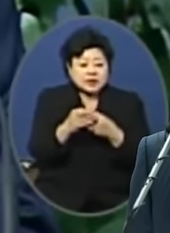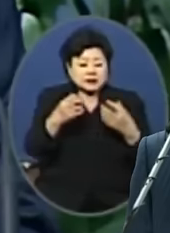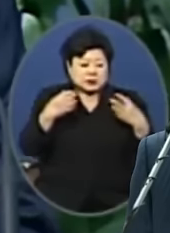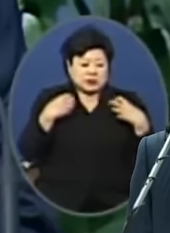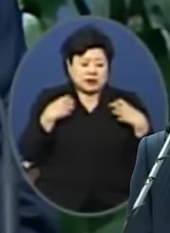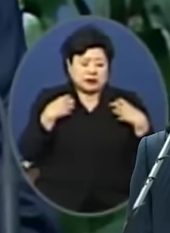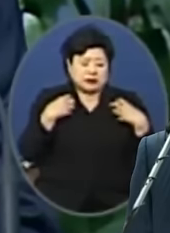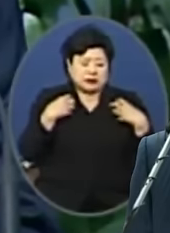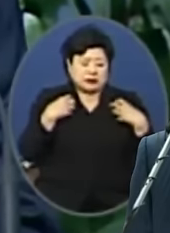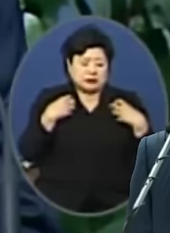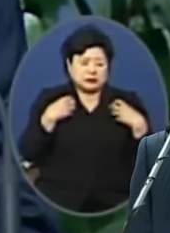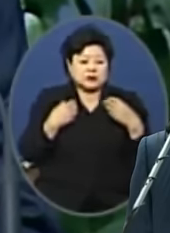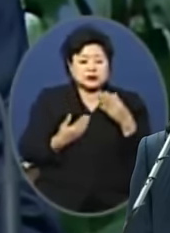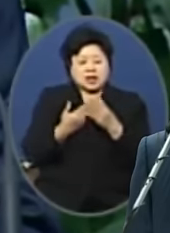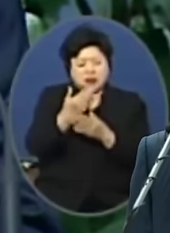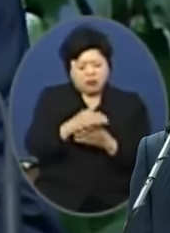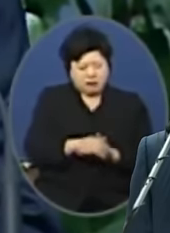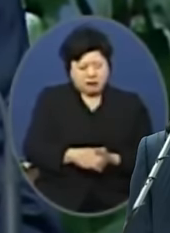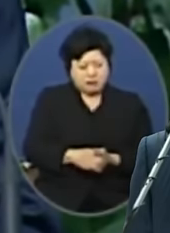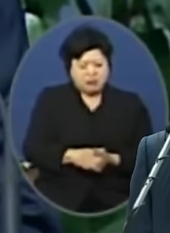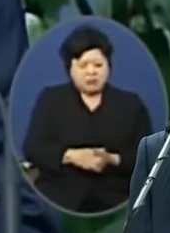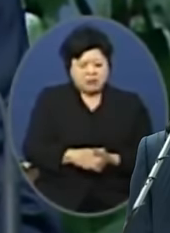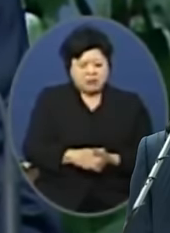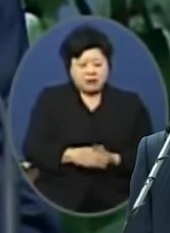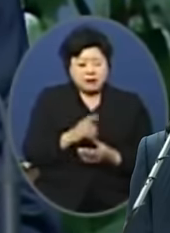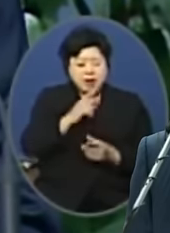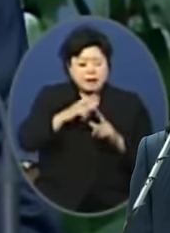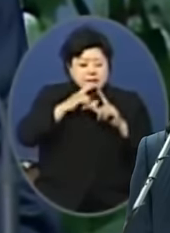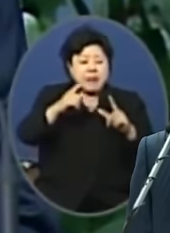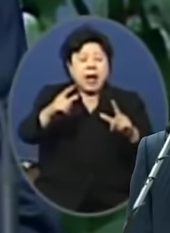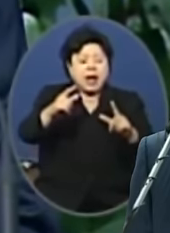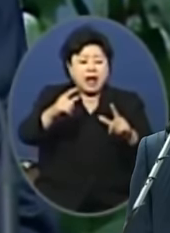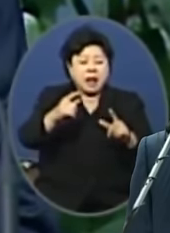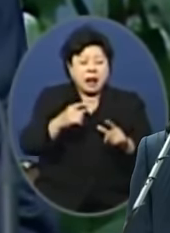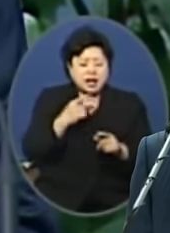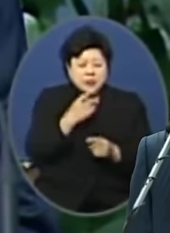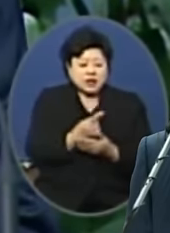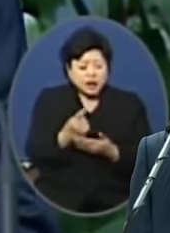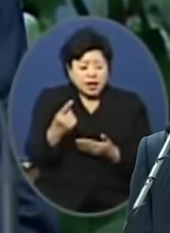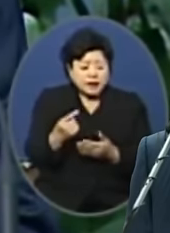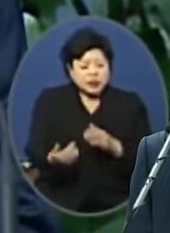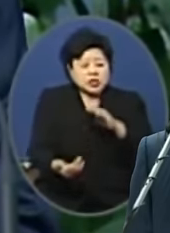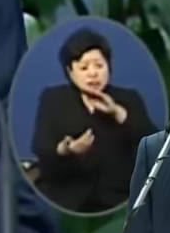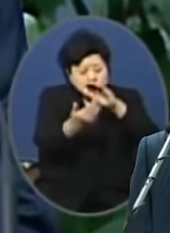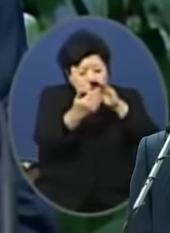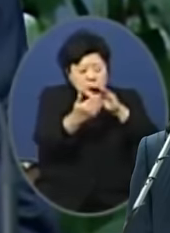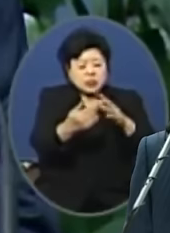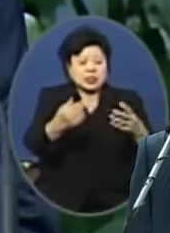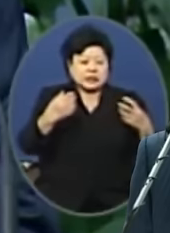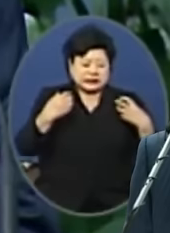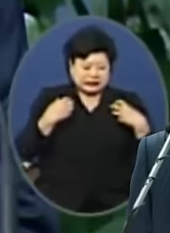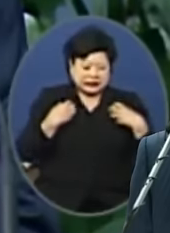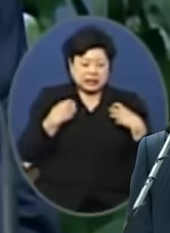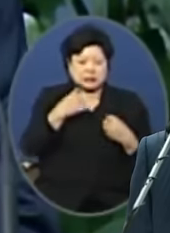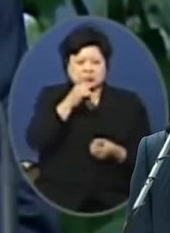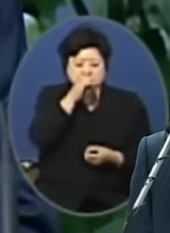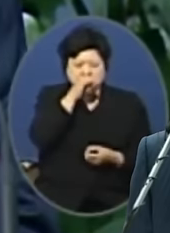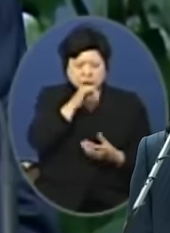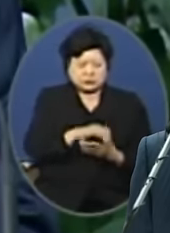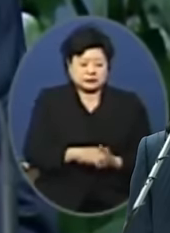책임이란 추가 달린다고 말했었습니다. 일단 말이 입에서 떠나면 이루어져야 될 추가 달려